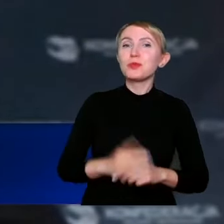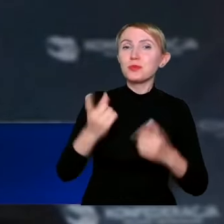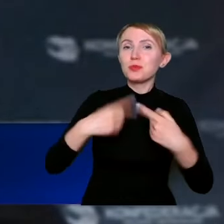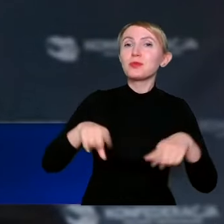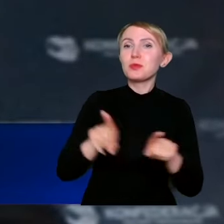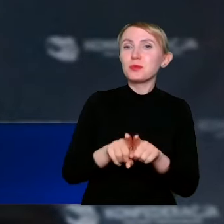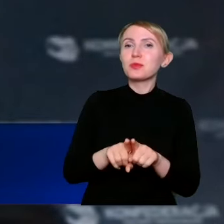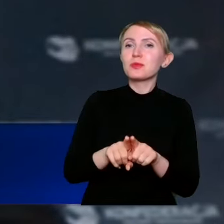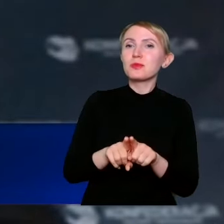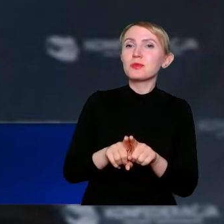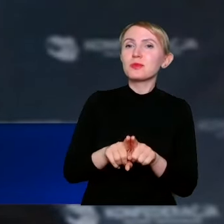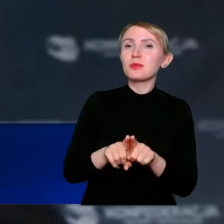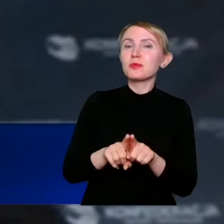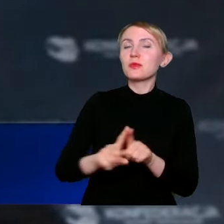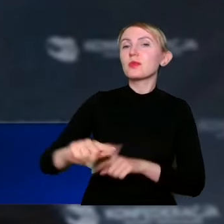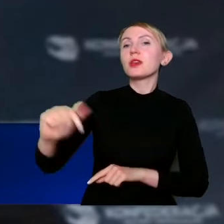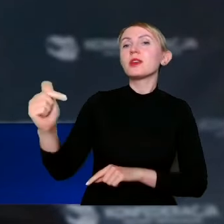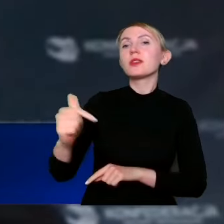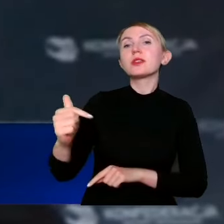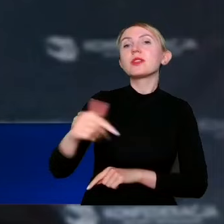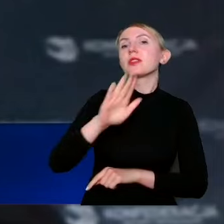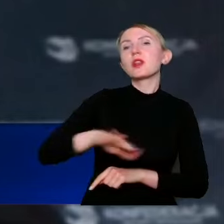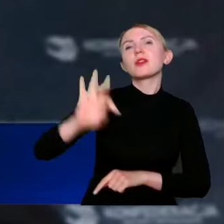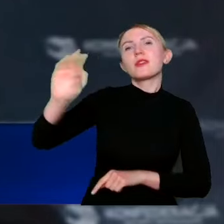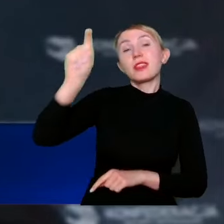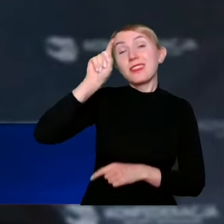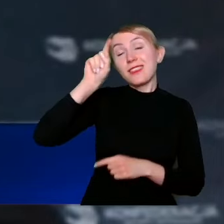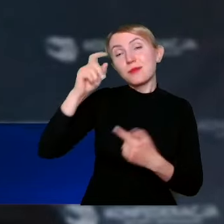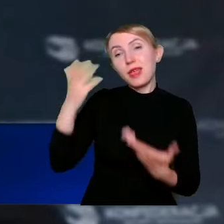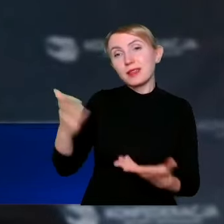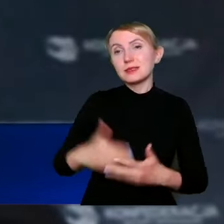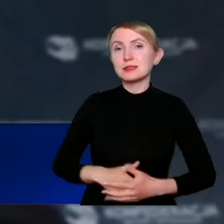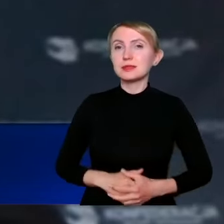realizacją interesu narodowego niemieckiego.